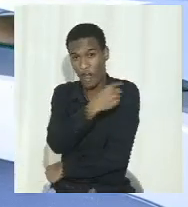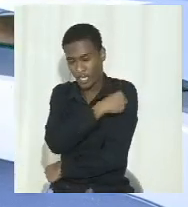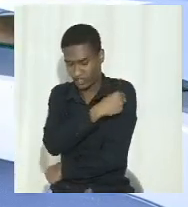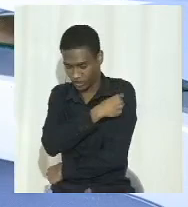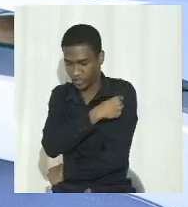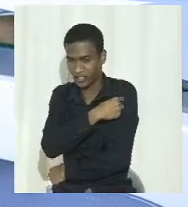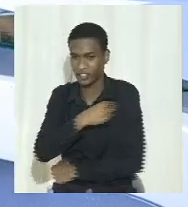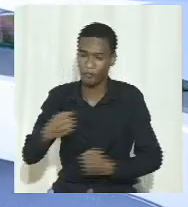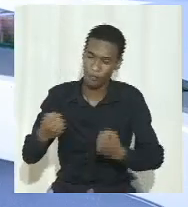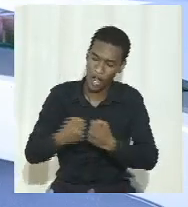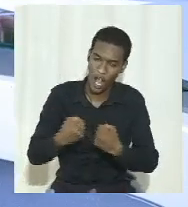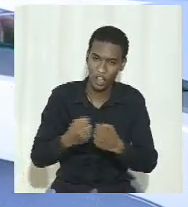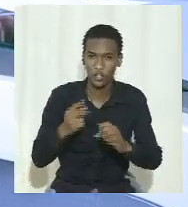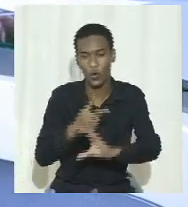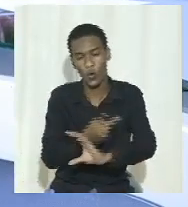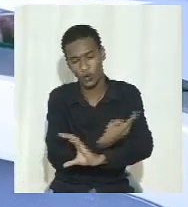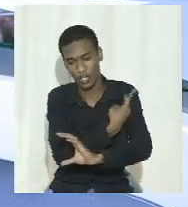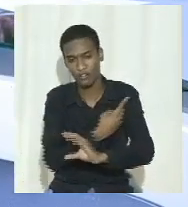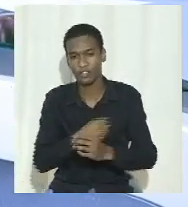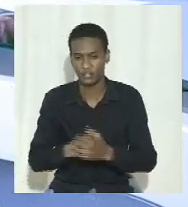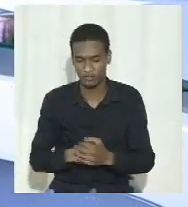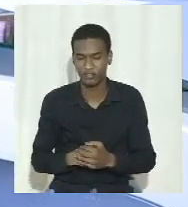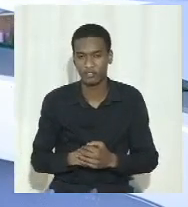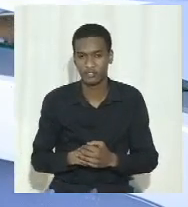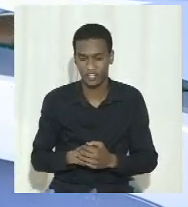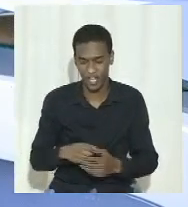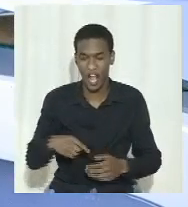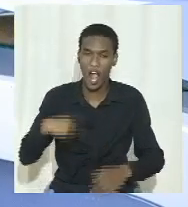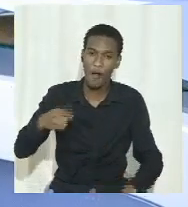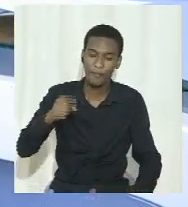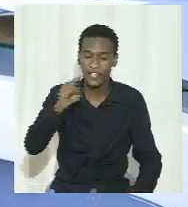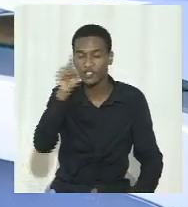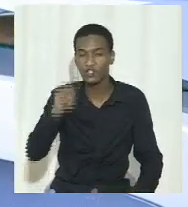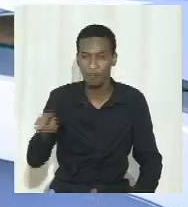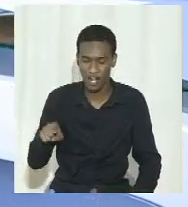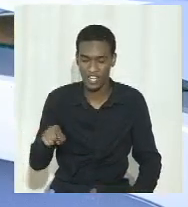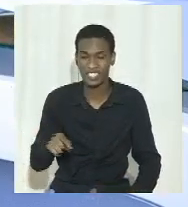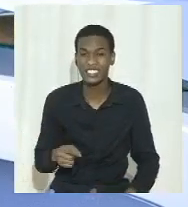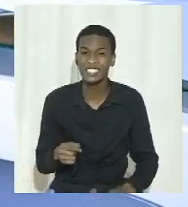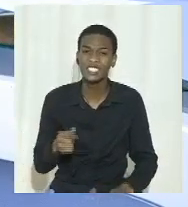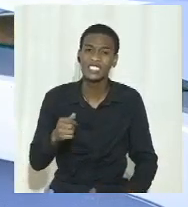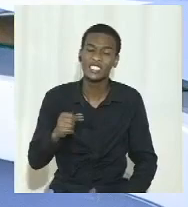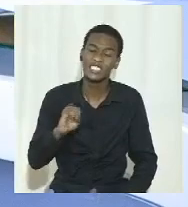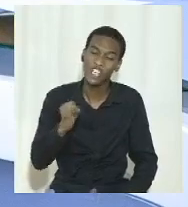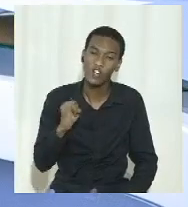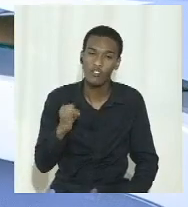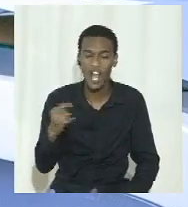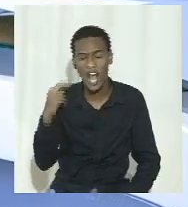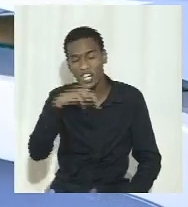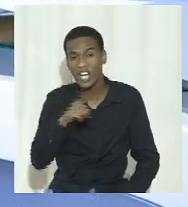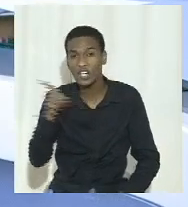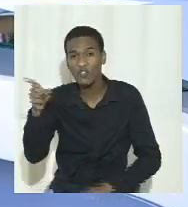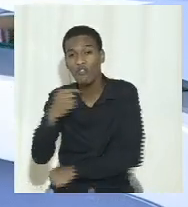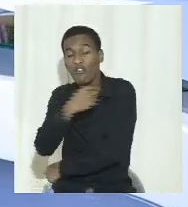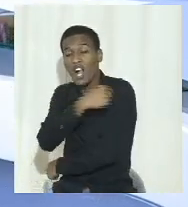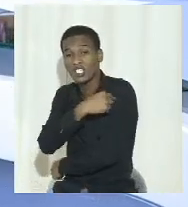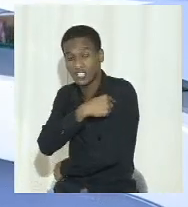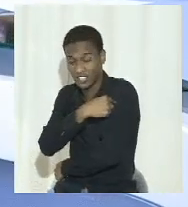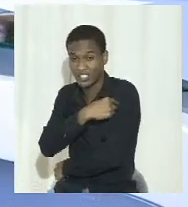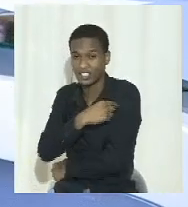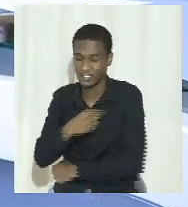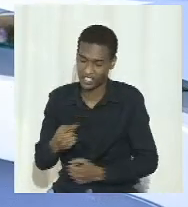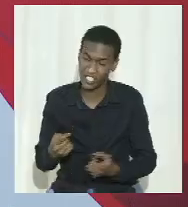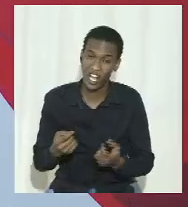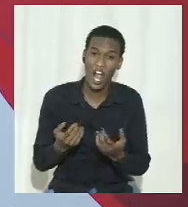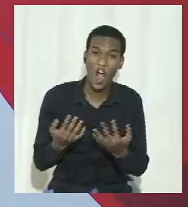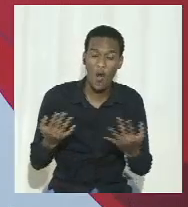tsimokaretina coronavirus, izany hoe ny zoma ho avy izao. Inona ny anaran'izay vaksiny izay dia olona ahoana